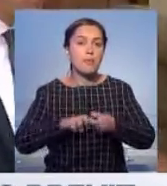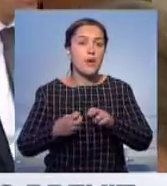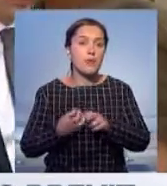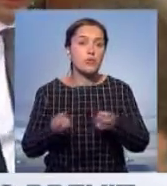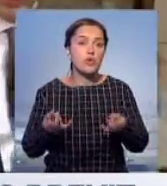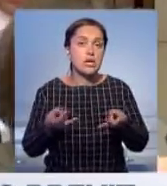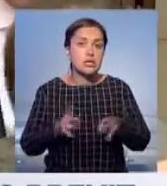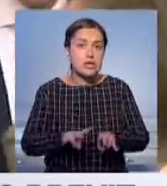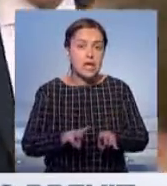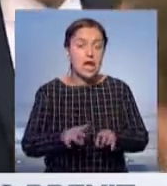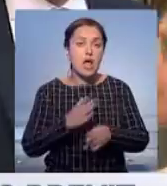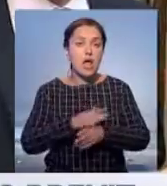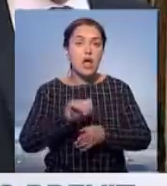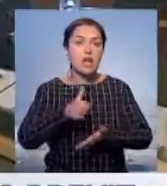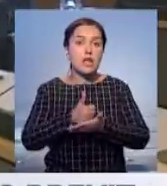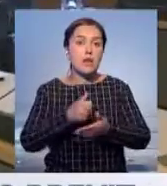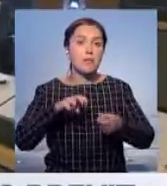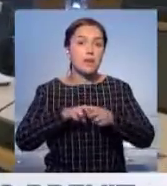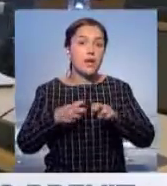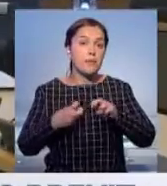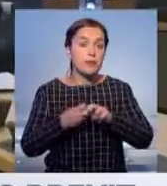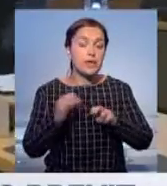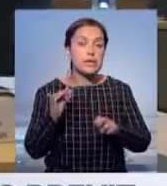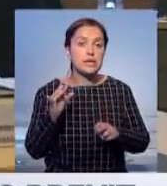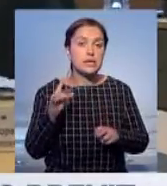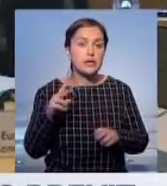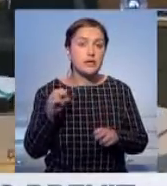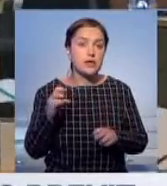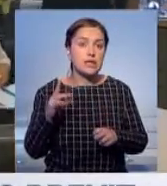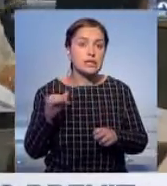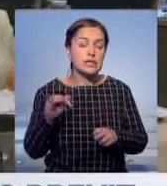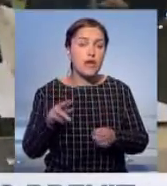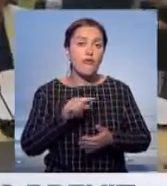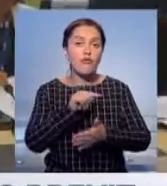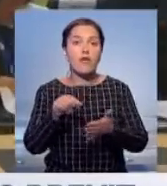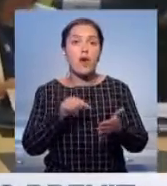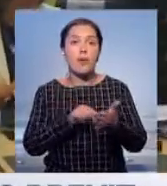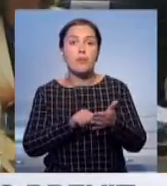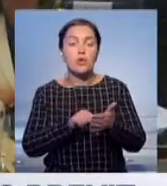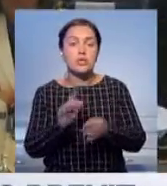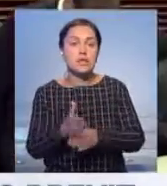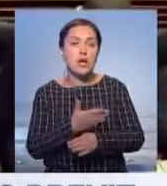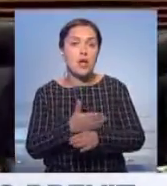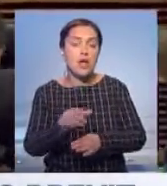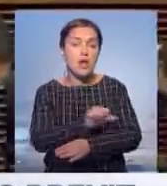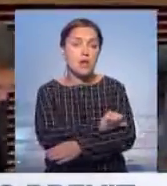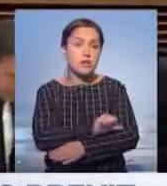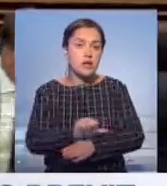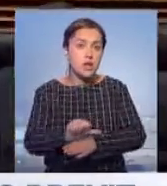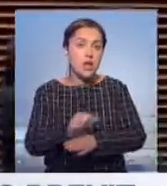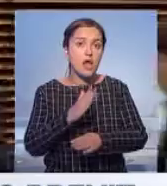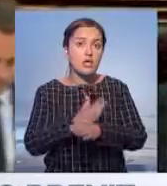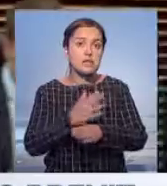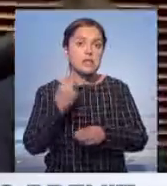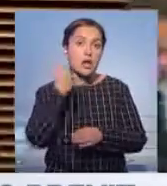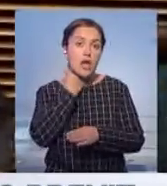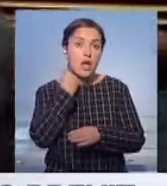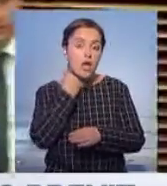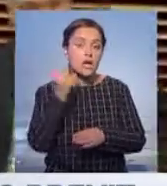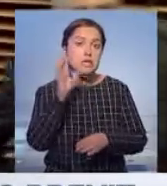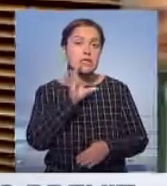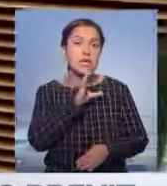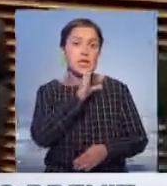по Ирландии. Главной проблемой там остается вопрос о режиме границы между покидающей ЕС в составе Великобритании и